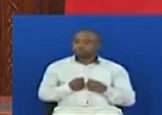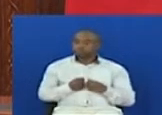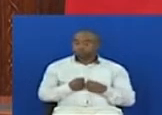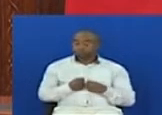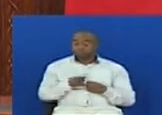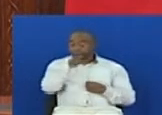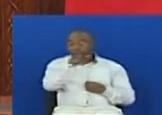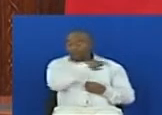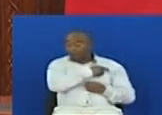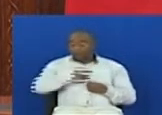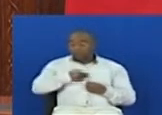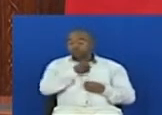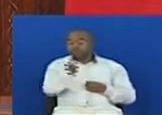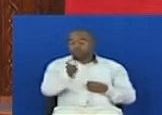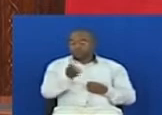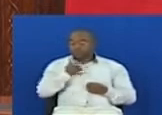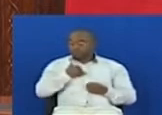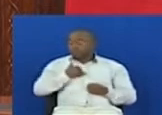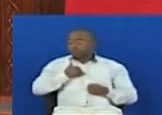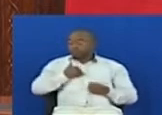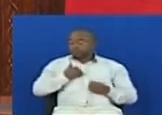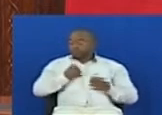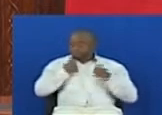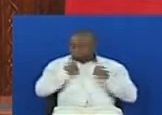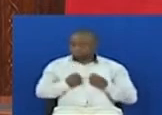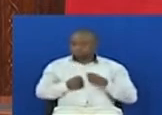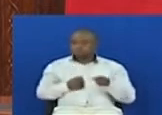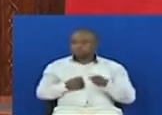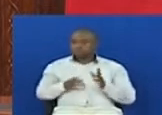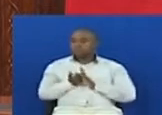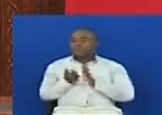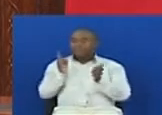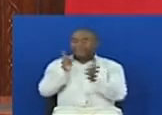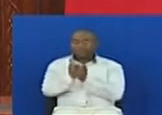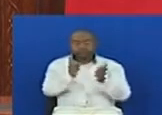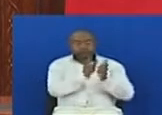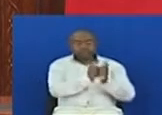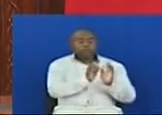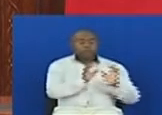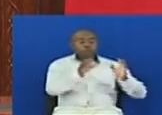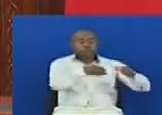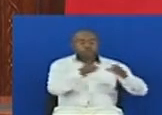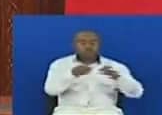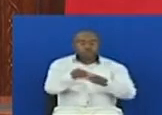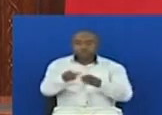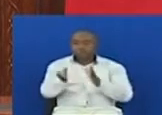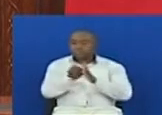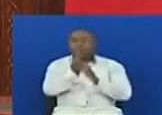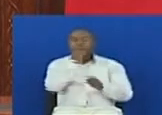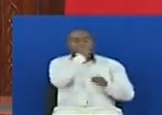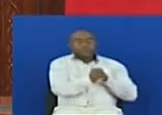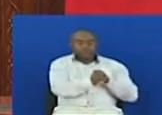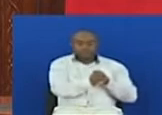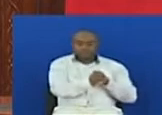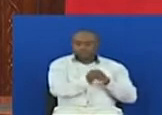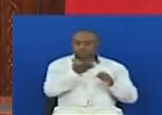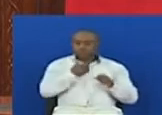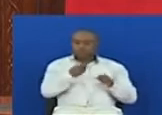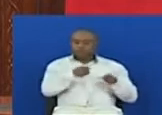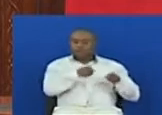ujasiri wa kutaka Watanzania watoke, lakini anakutana na kundi ambalo linataka kumdhoofisha akate